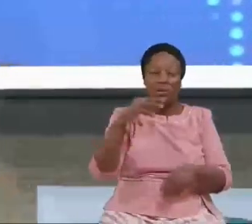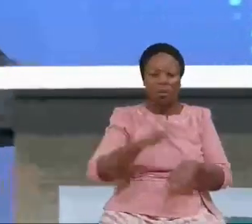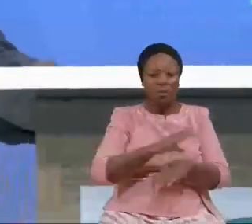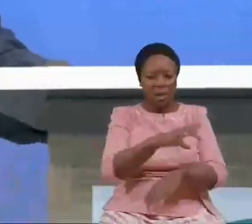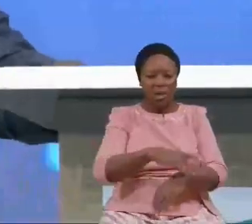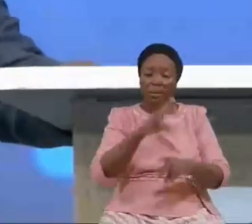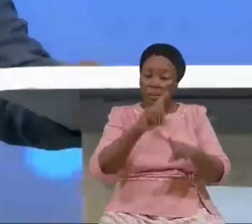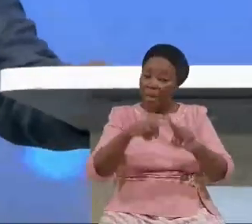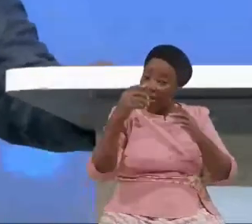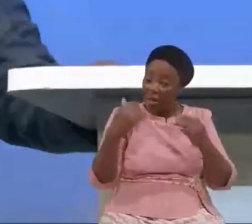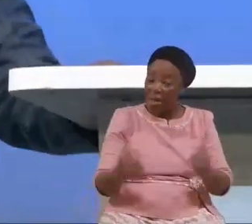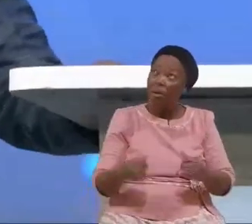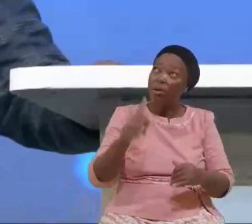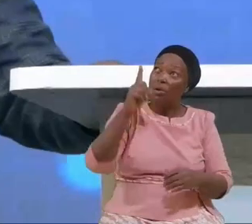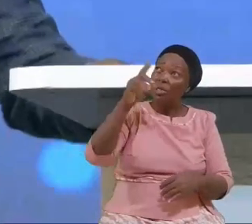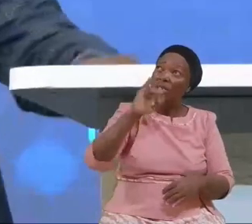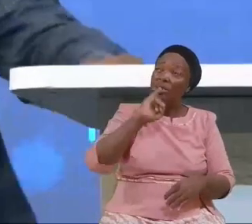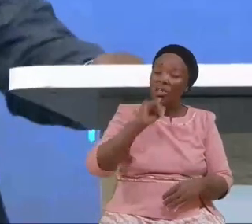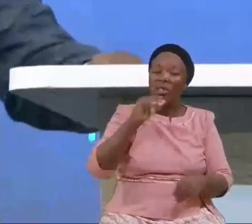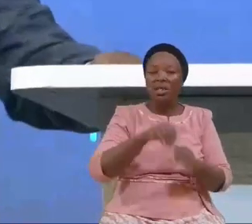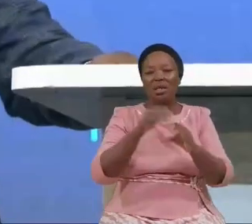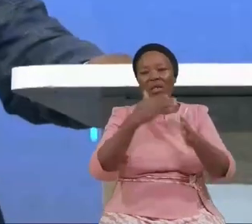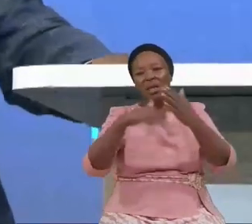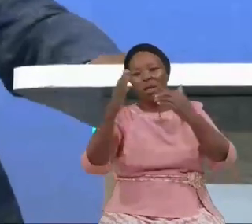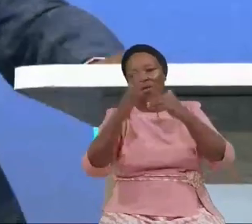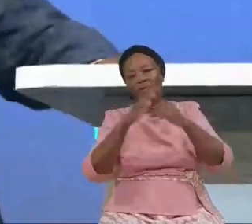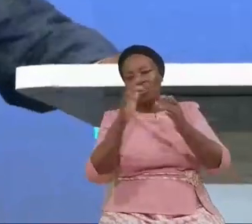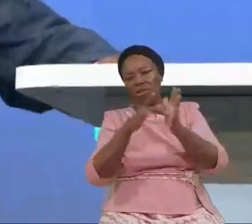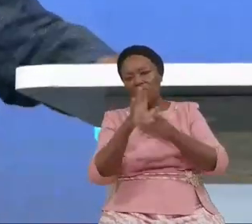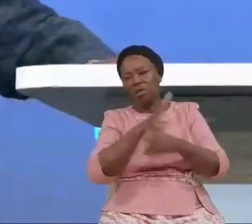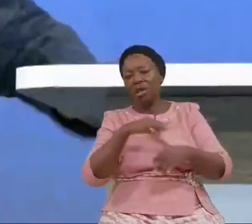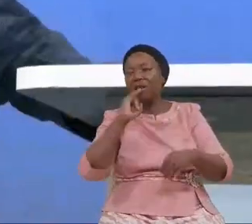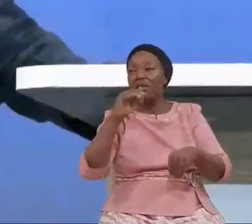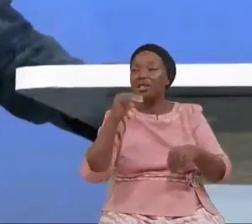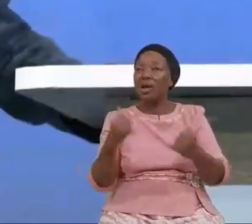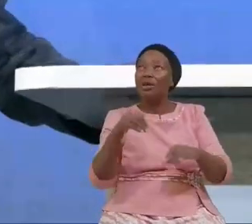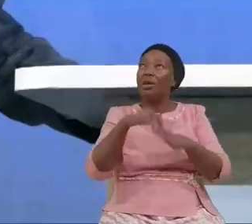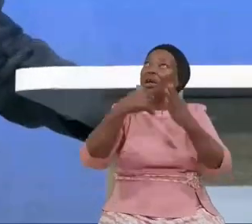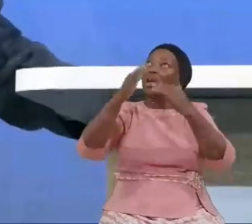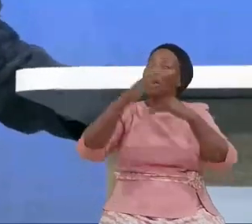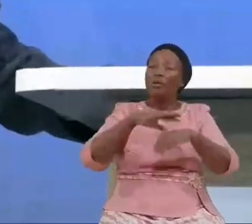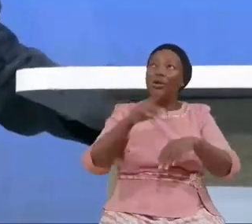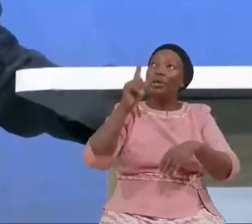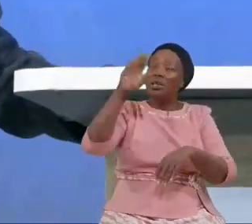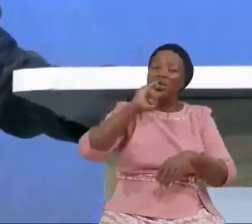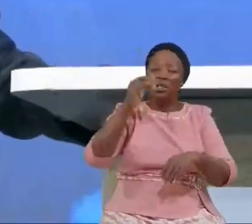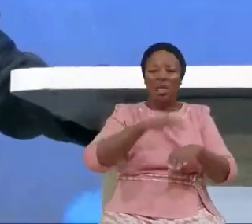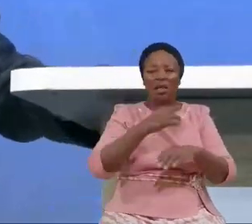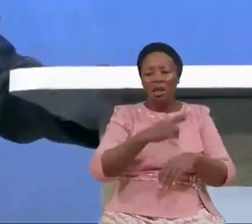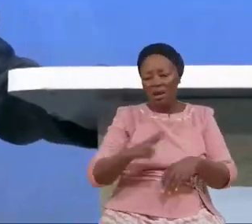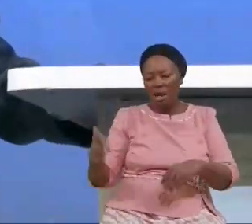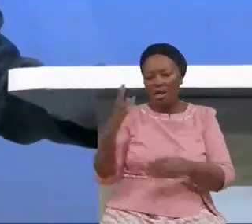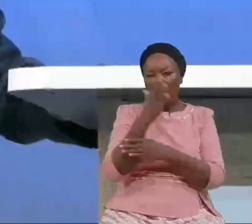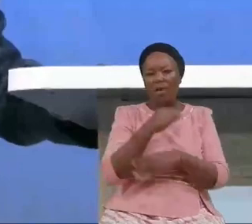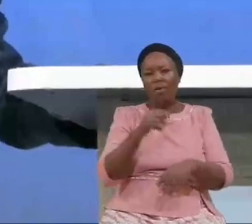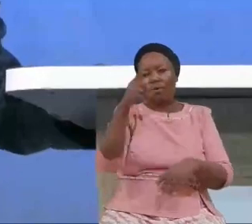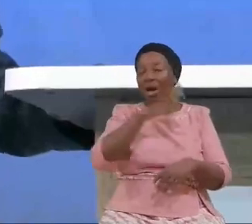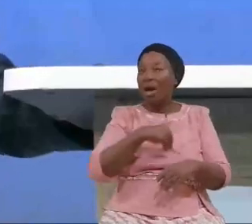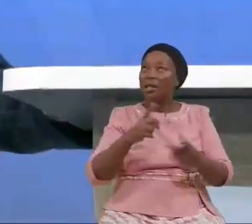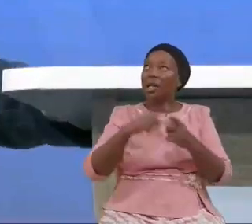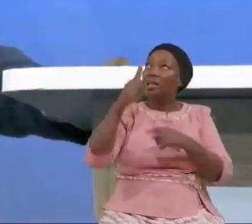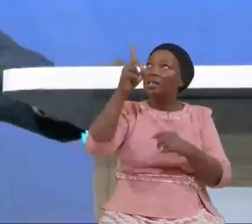au ciel il est à la droite de Dieu et il interne